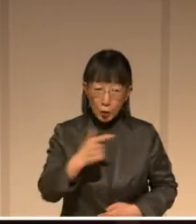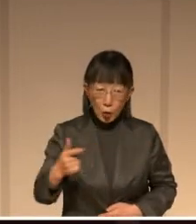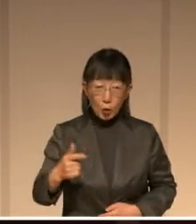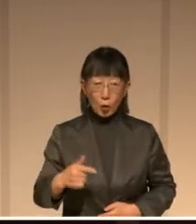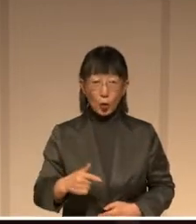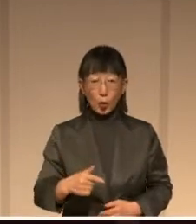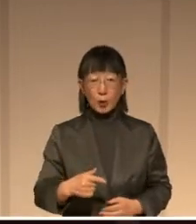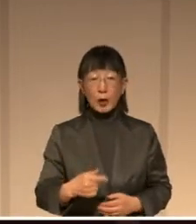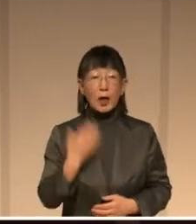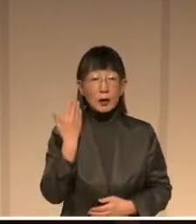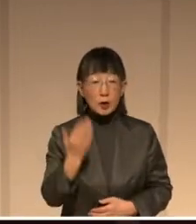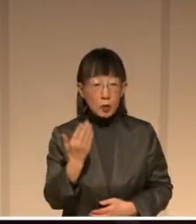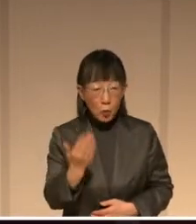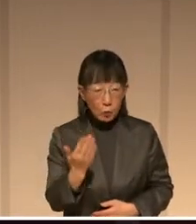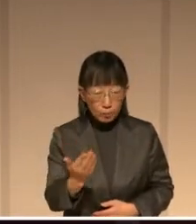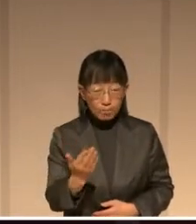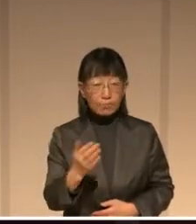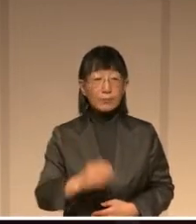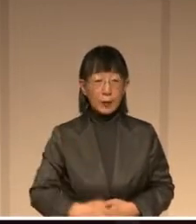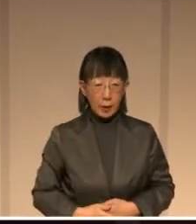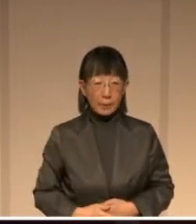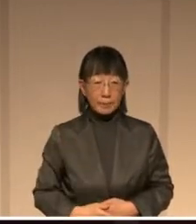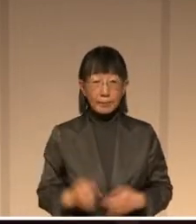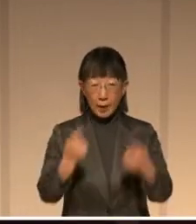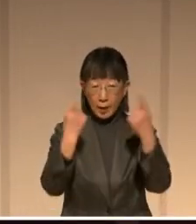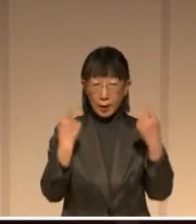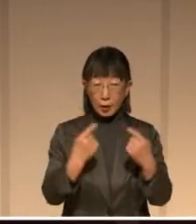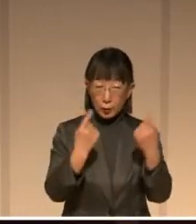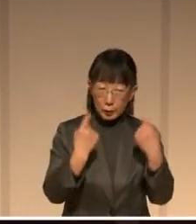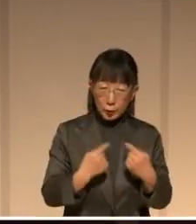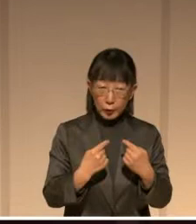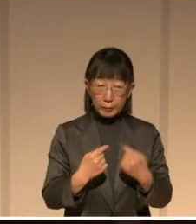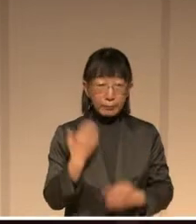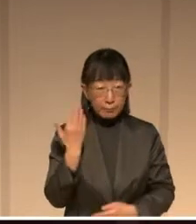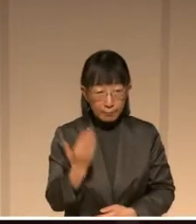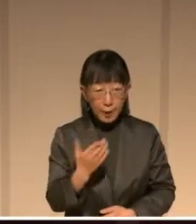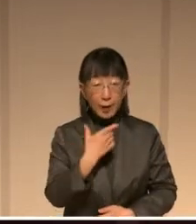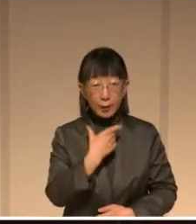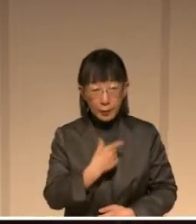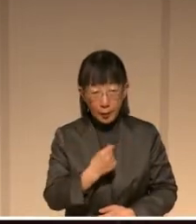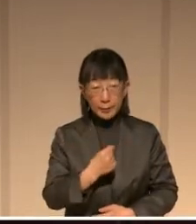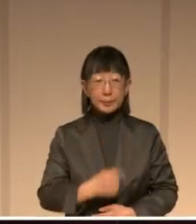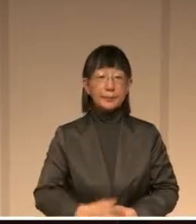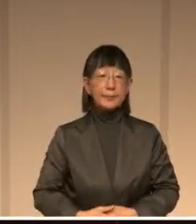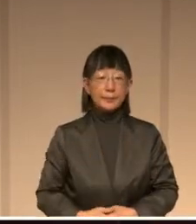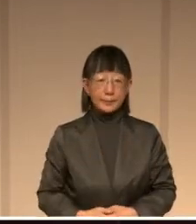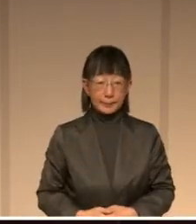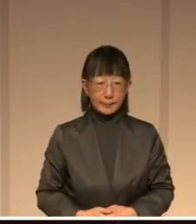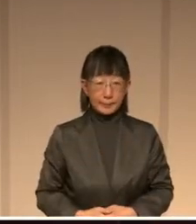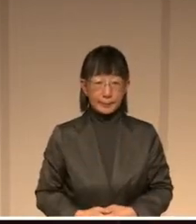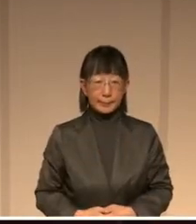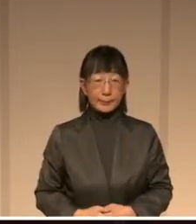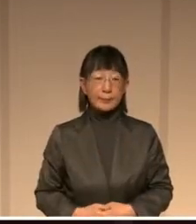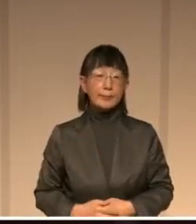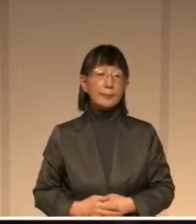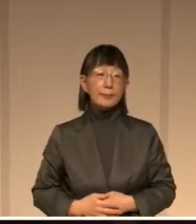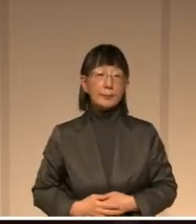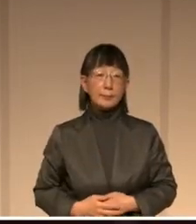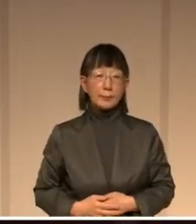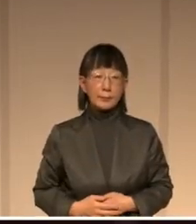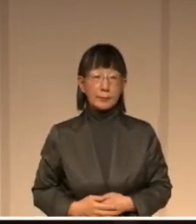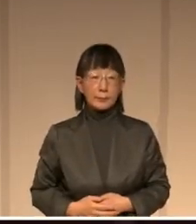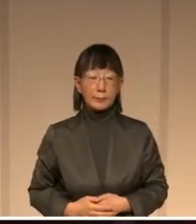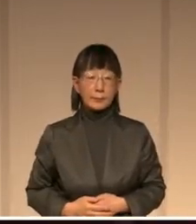ずつちょっとお一方ずつ伺っていこうかなーと思います結構いろいろ